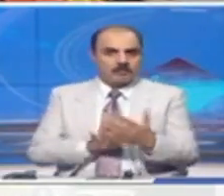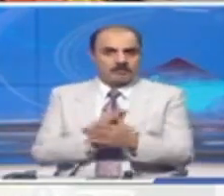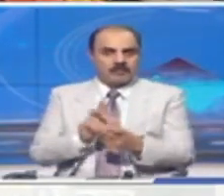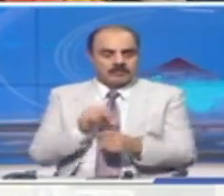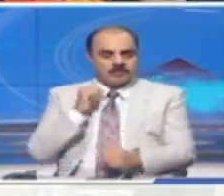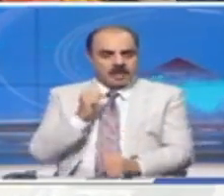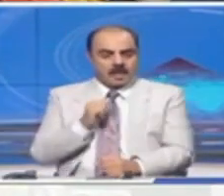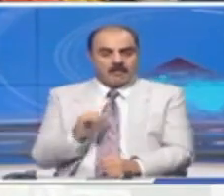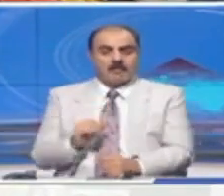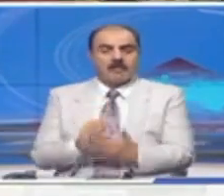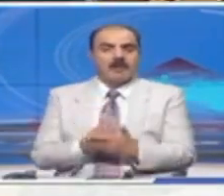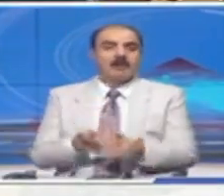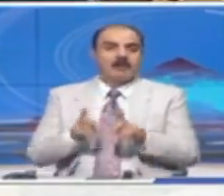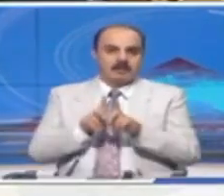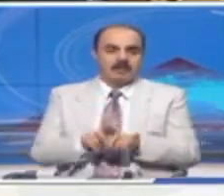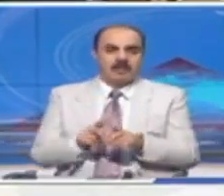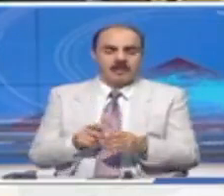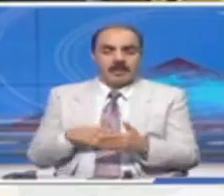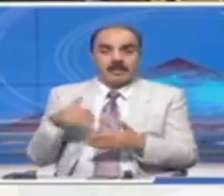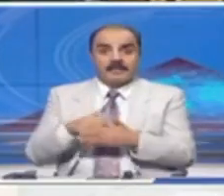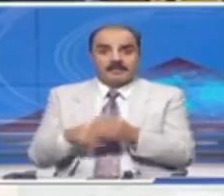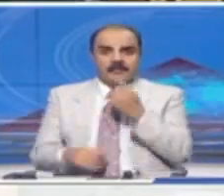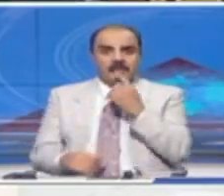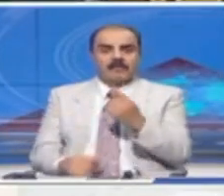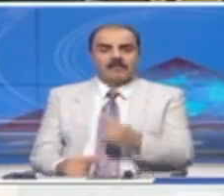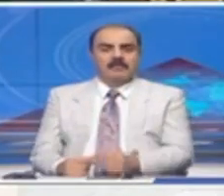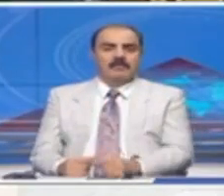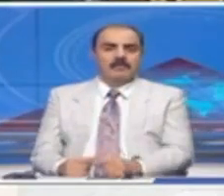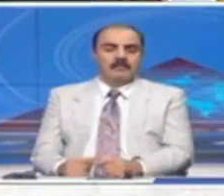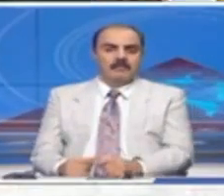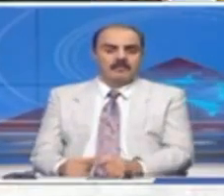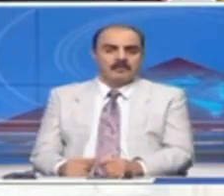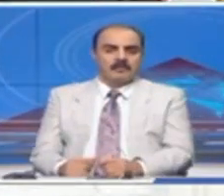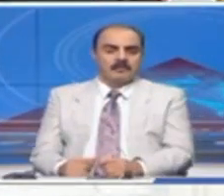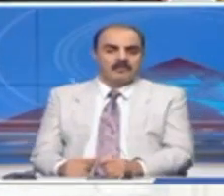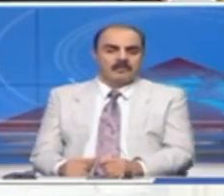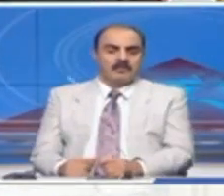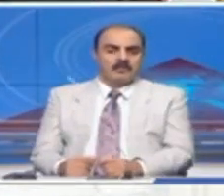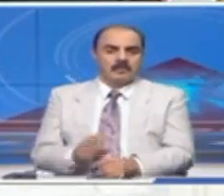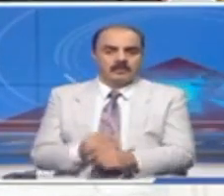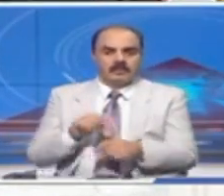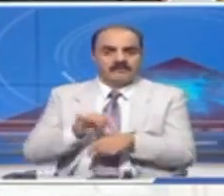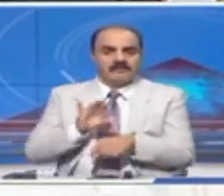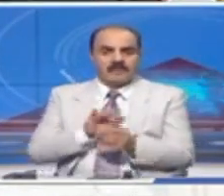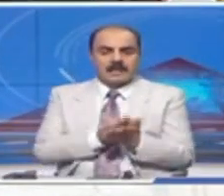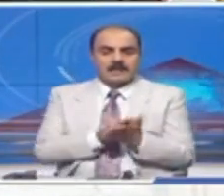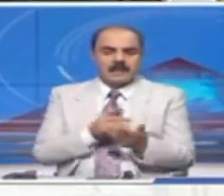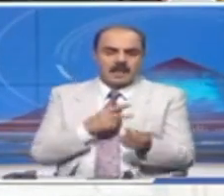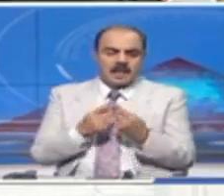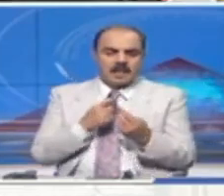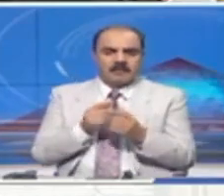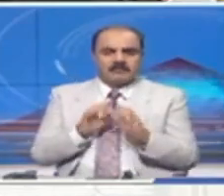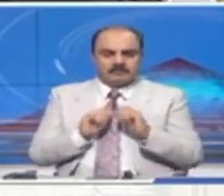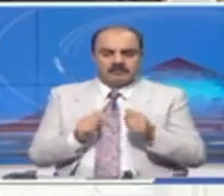العقبات التي تحول دون إجراء الانتخابات العامة في موعدها المحدد، عقد بالعاصمة الجزائرية